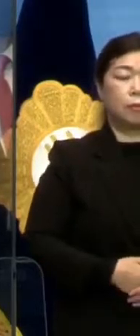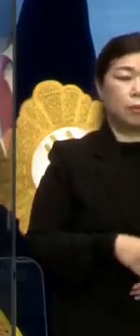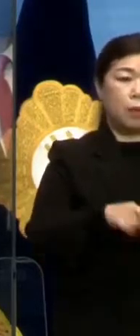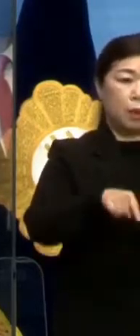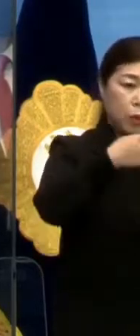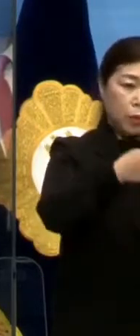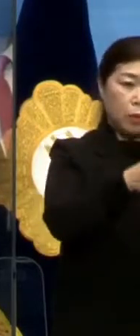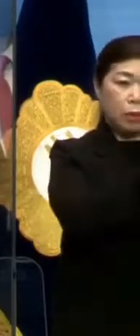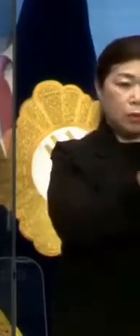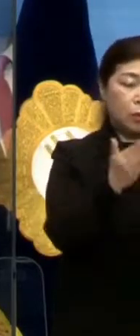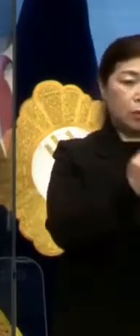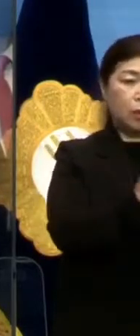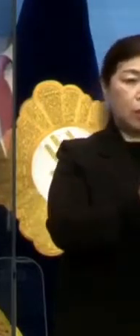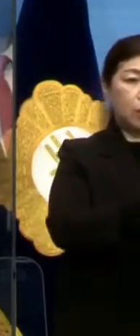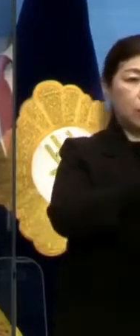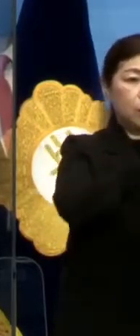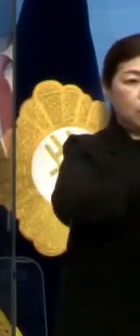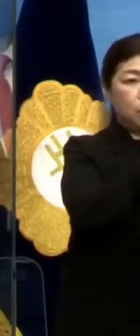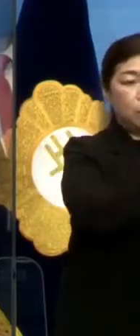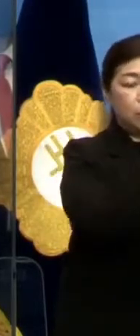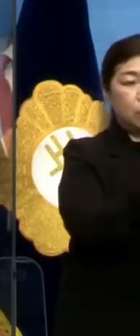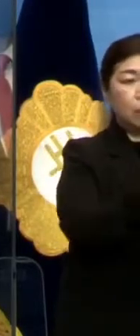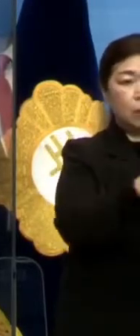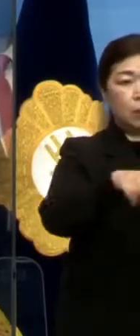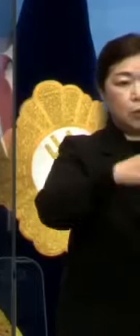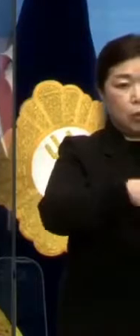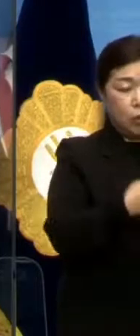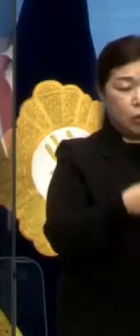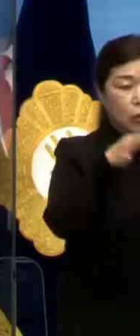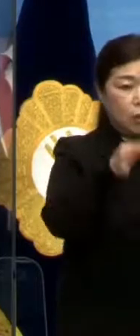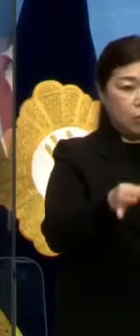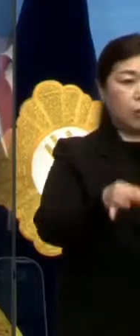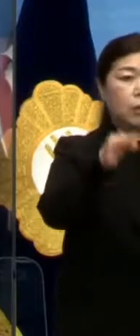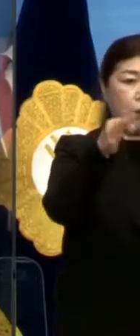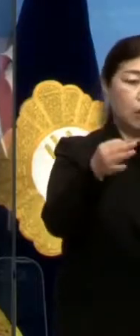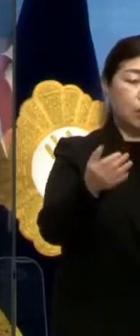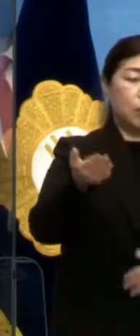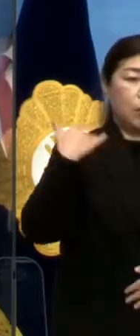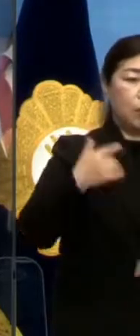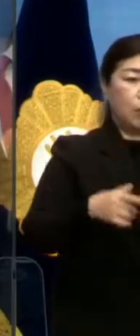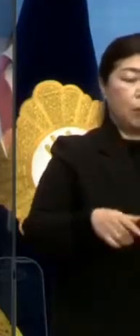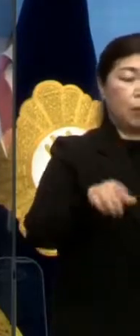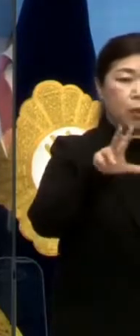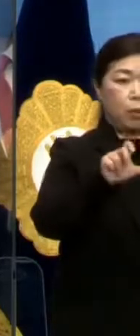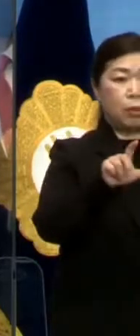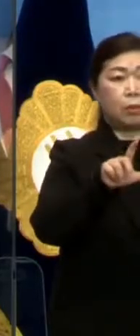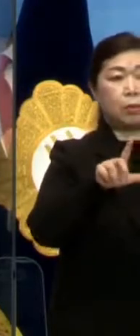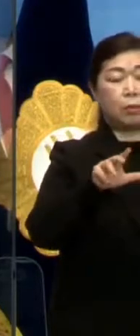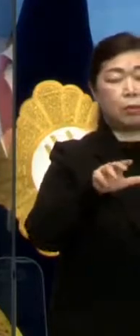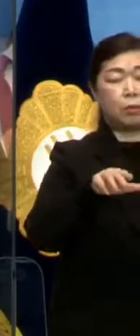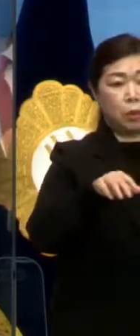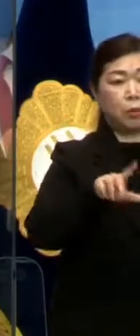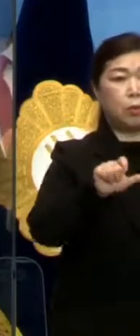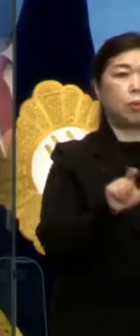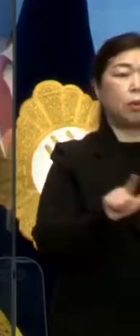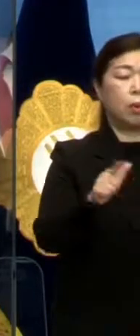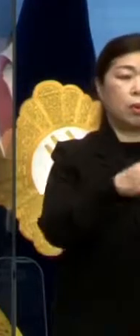명절 대비 농수산물 선물 가액 상향이 이루어졌던 지난 추석의 선물